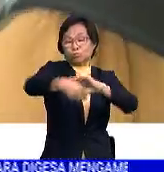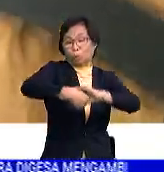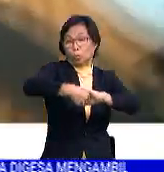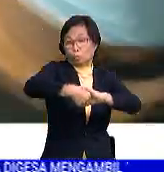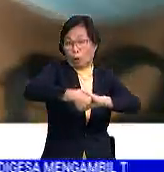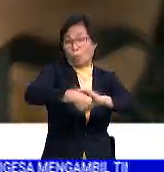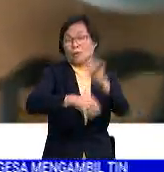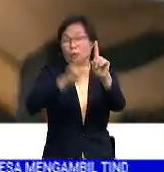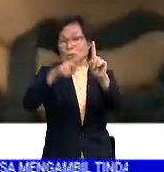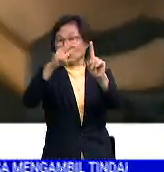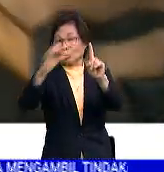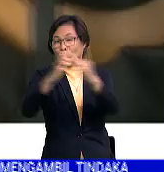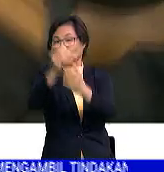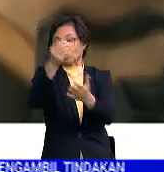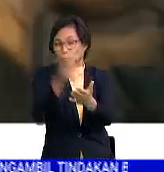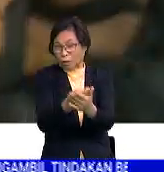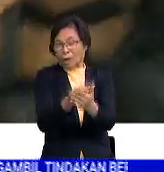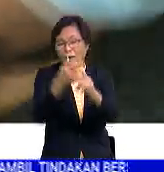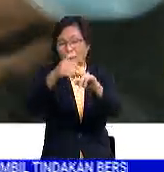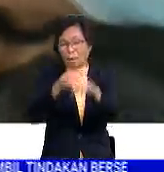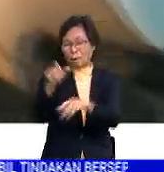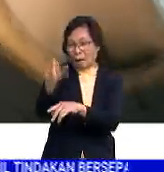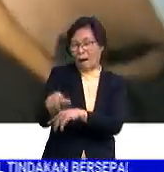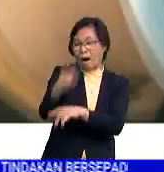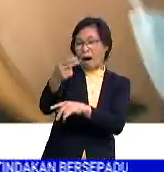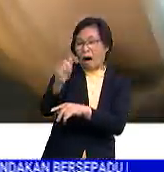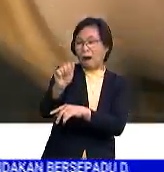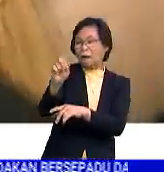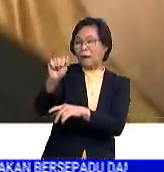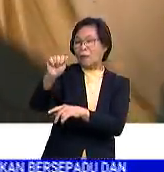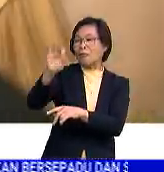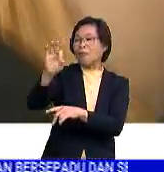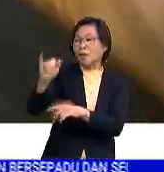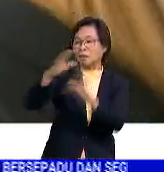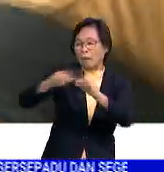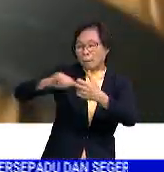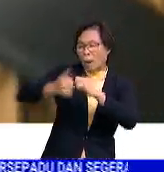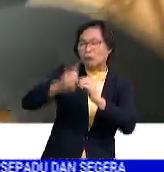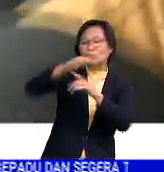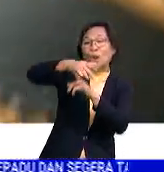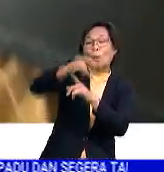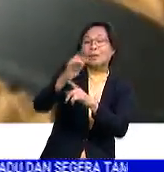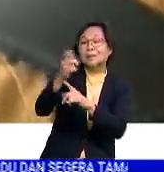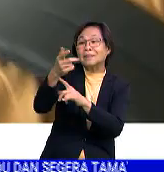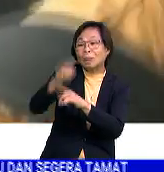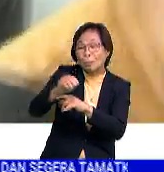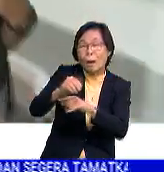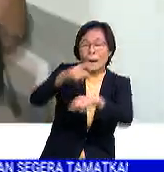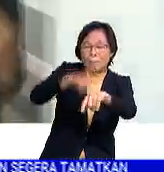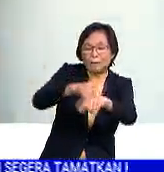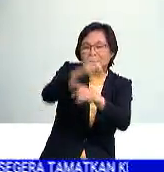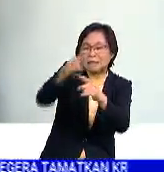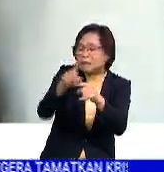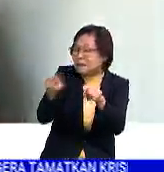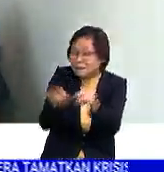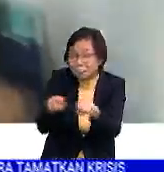suapan RM1,200 daripada Muhammad Hadafi bagi menyelesaikan kes daun ketum pada masa dan tarikh yang